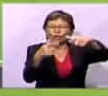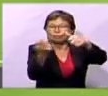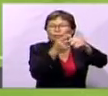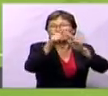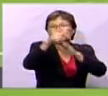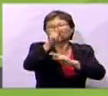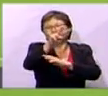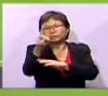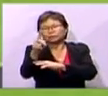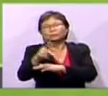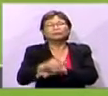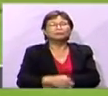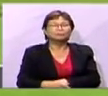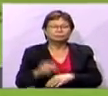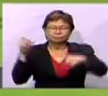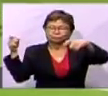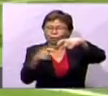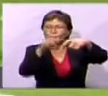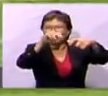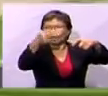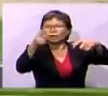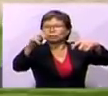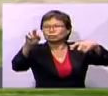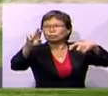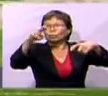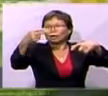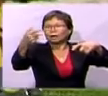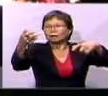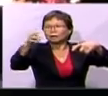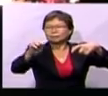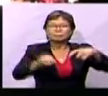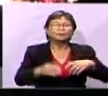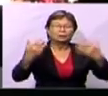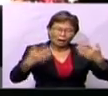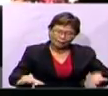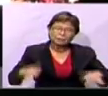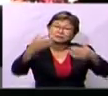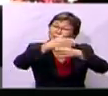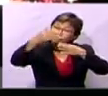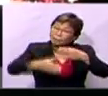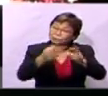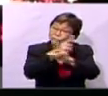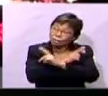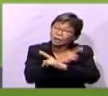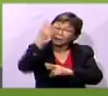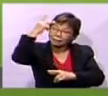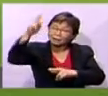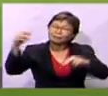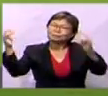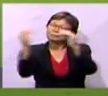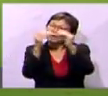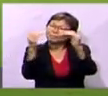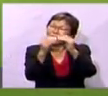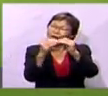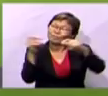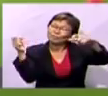minit ke-21 hasil jaringan Muhammad Nur Hakim Hassan. Selepas rehat, Kelantan akhirnya berjaya menyamakan